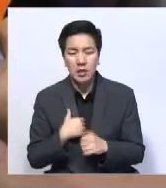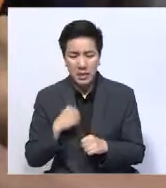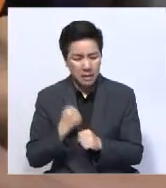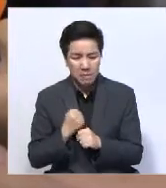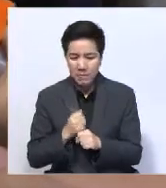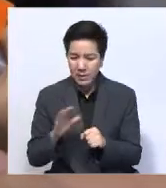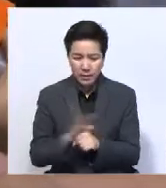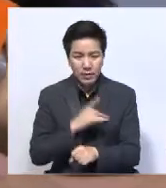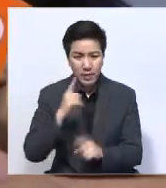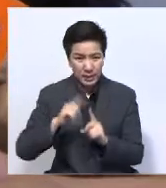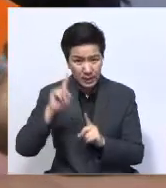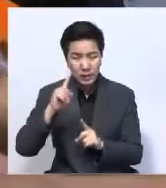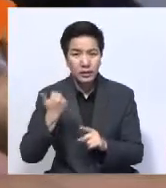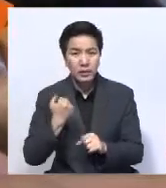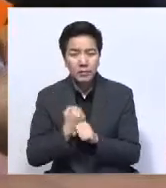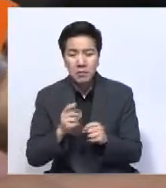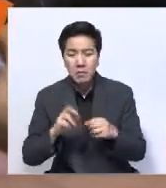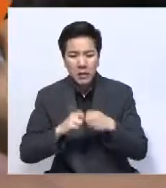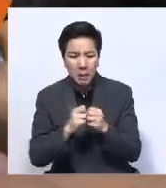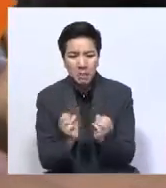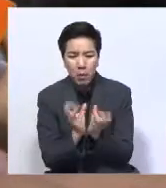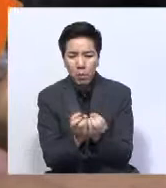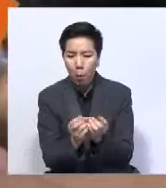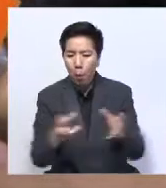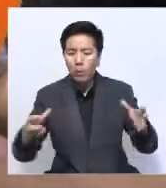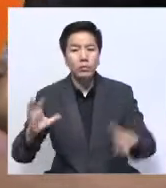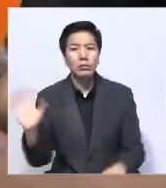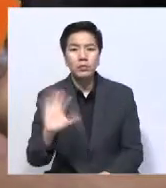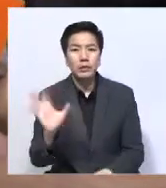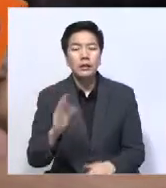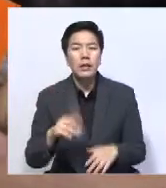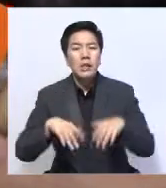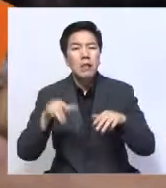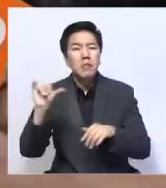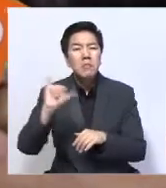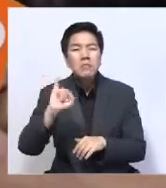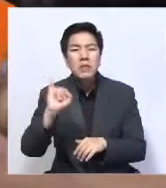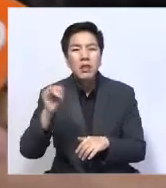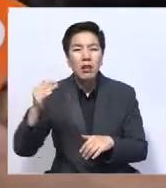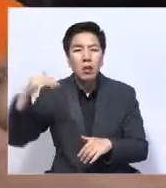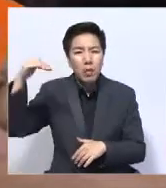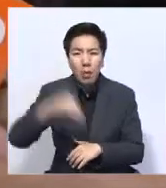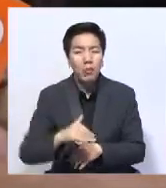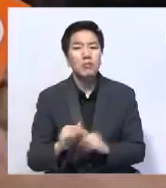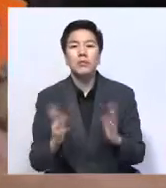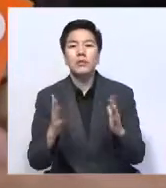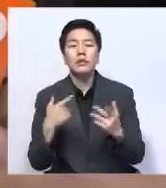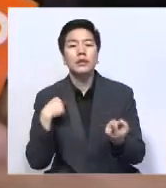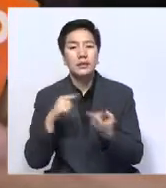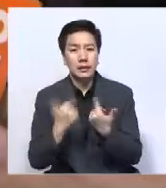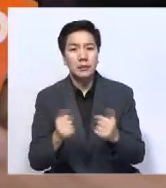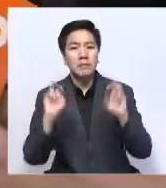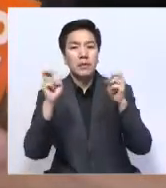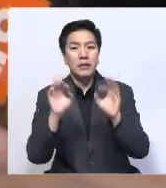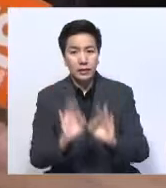ที่สุดในการไม่ให้เรื่องบานปลายออกไปนะฮะหรือเลวร้ายลงเสื่อมโทรมลงแต่อันนี้ก็เป็นประเด็น